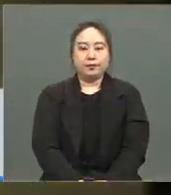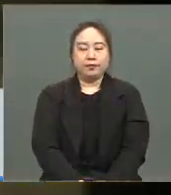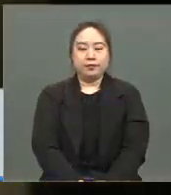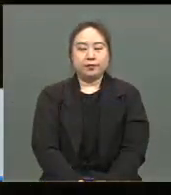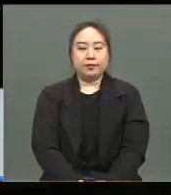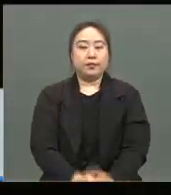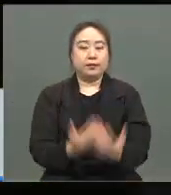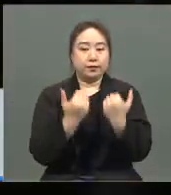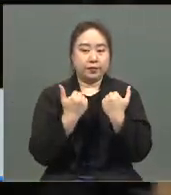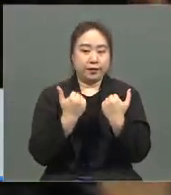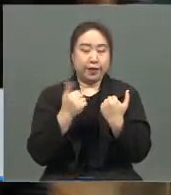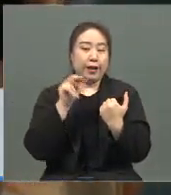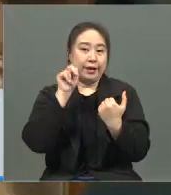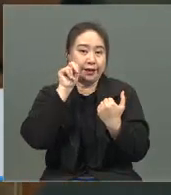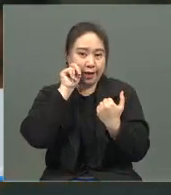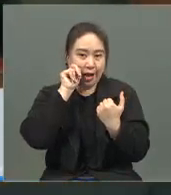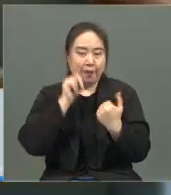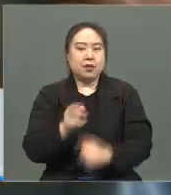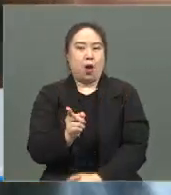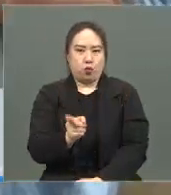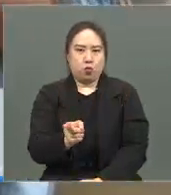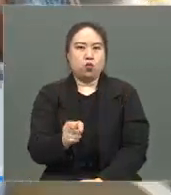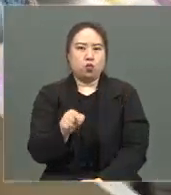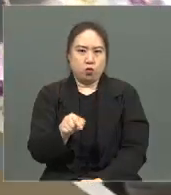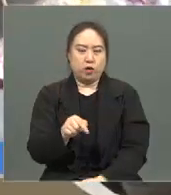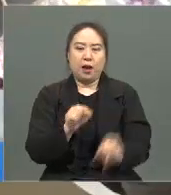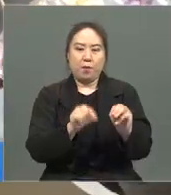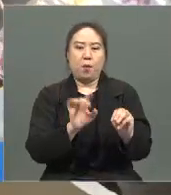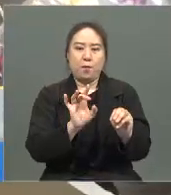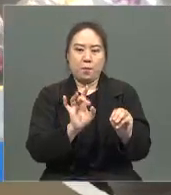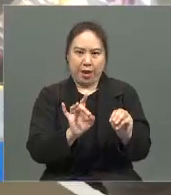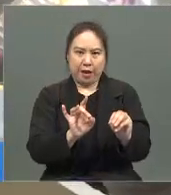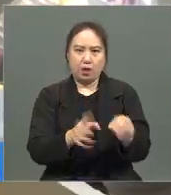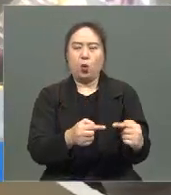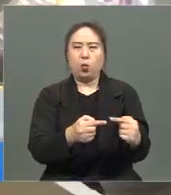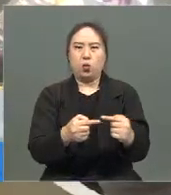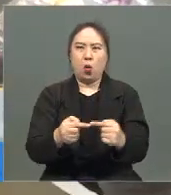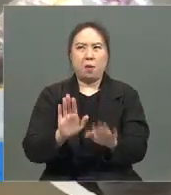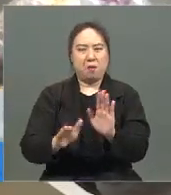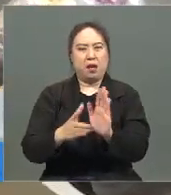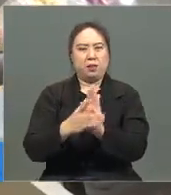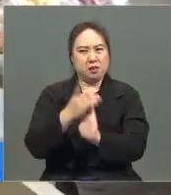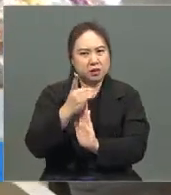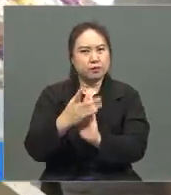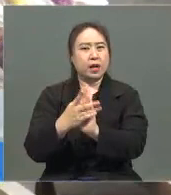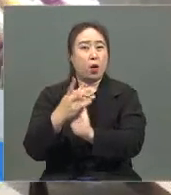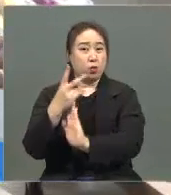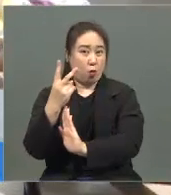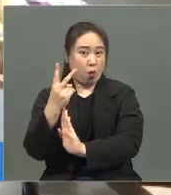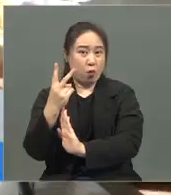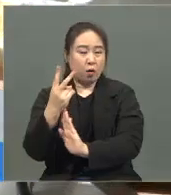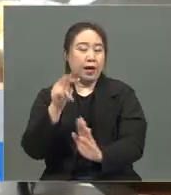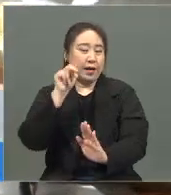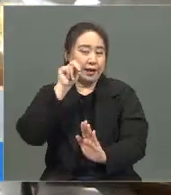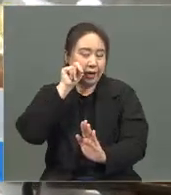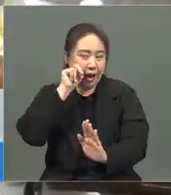แม้ว่าตอนนี้มวลน้ำจะยังคงต้องค้างอยู่แบบนี้ที่หมู่8แบบนี้ไปอีกประมาณ 1-2 สัปดาห์นะคะซึ่งน้ำเนี่ยก็จะไหลไป